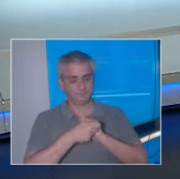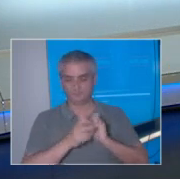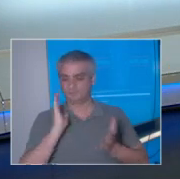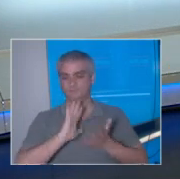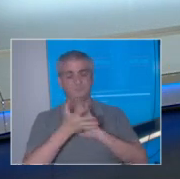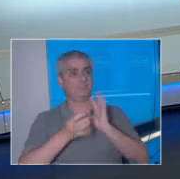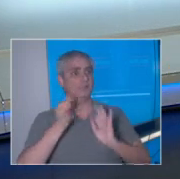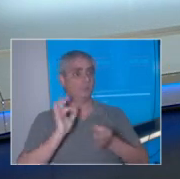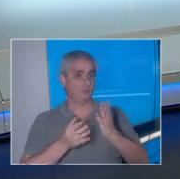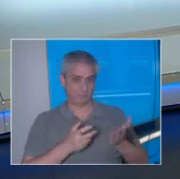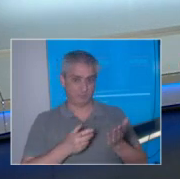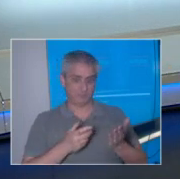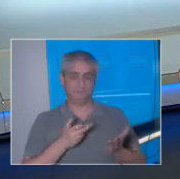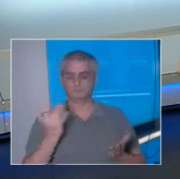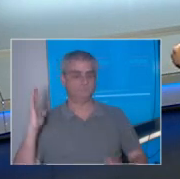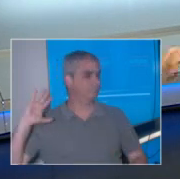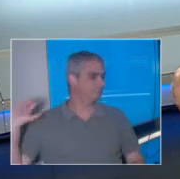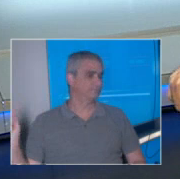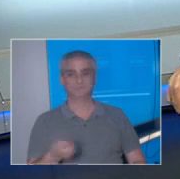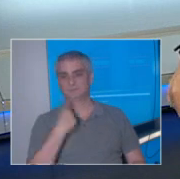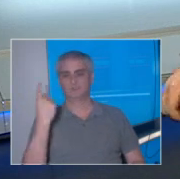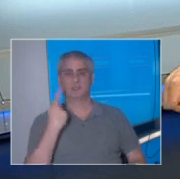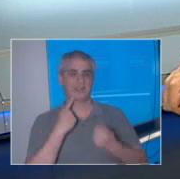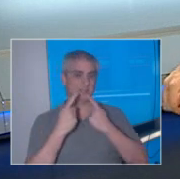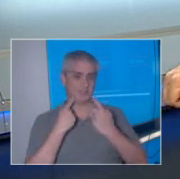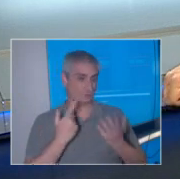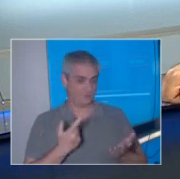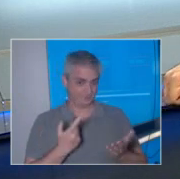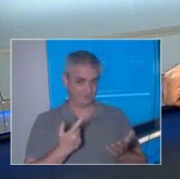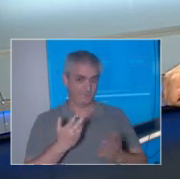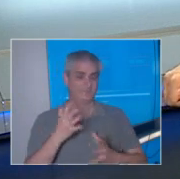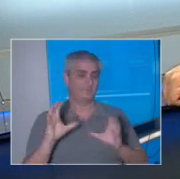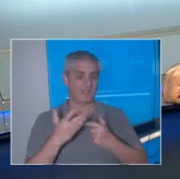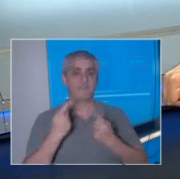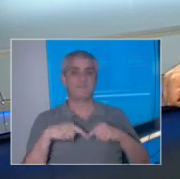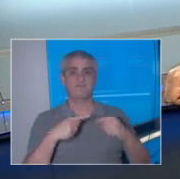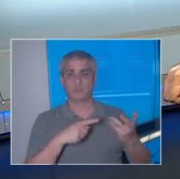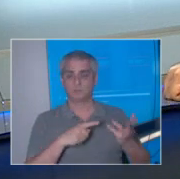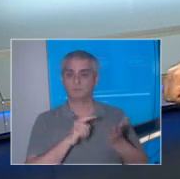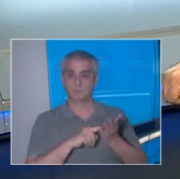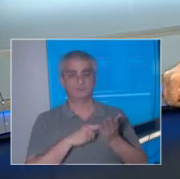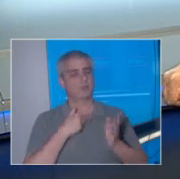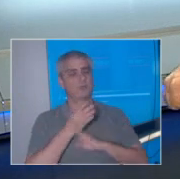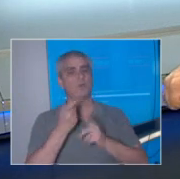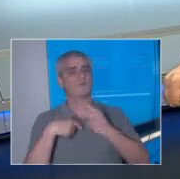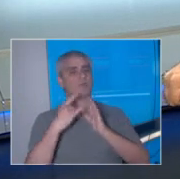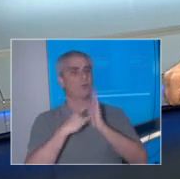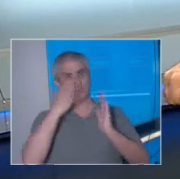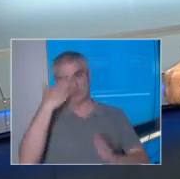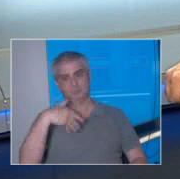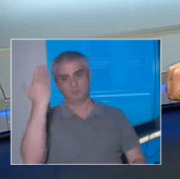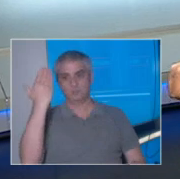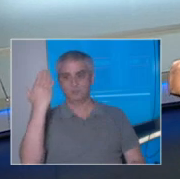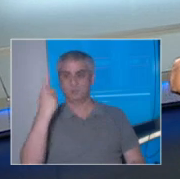המהפכה המשפטית, שוטפת כאן את הכל, צובעת את כל דיוני המליאה והוועדות. ולכן אנחנו הולכים לוועדת החוקה, ידועה לנו.